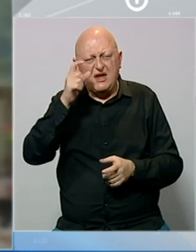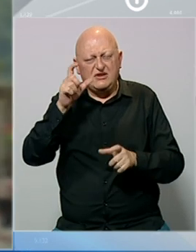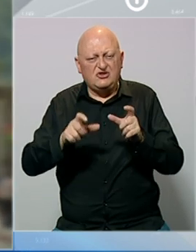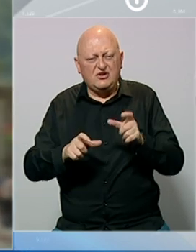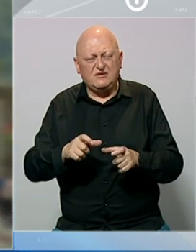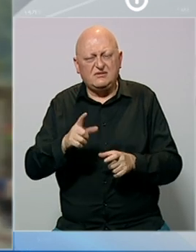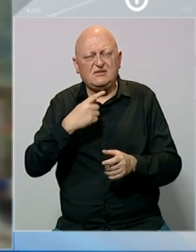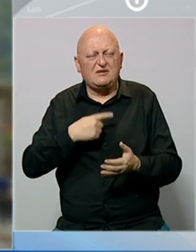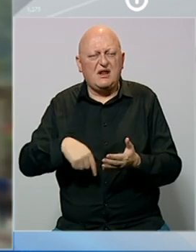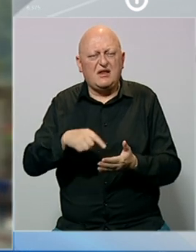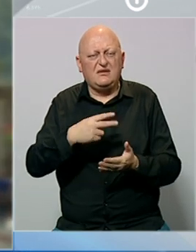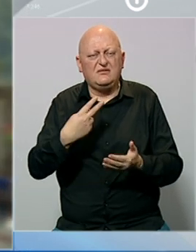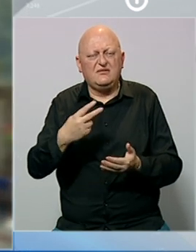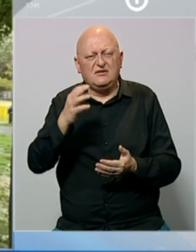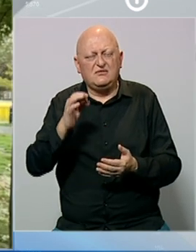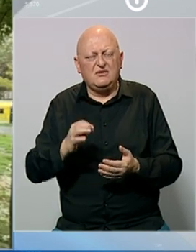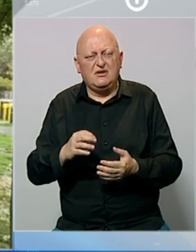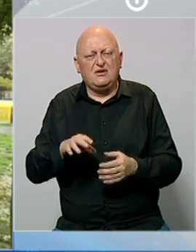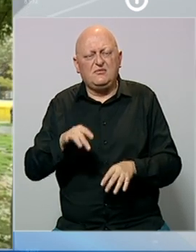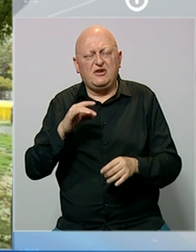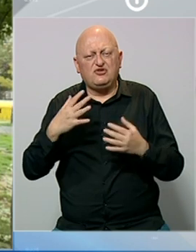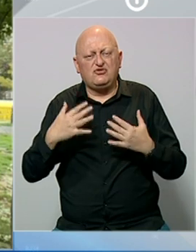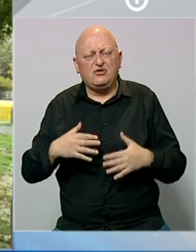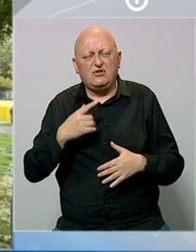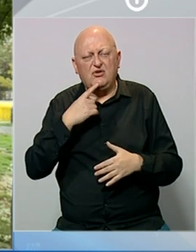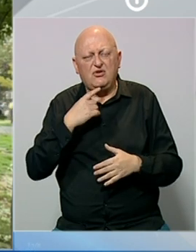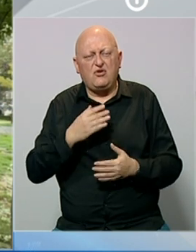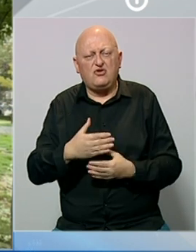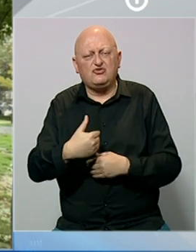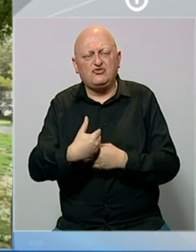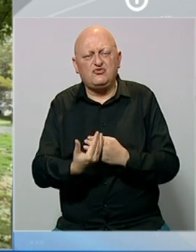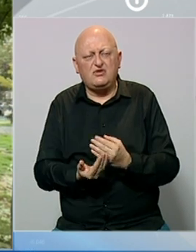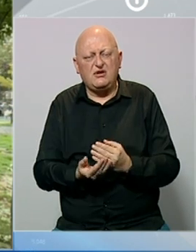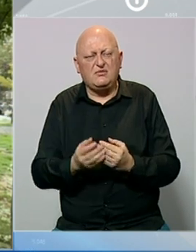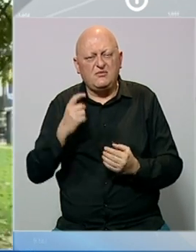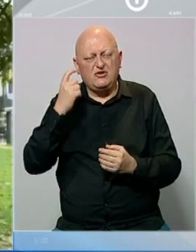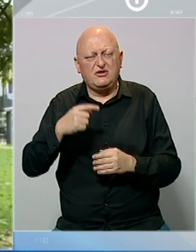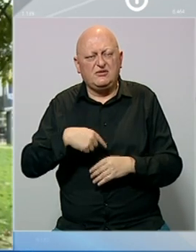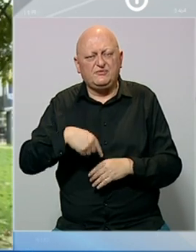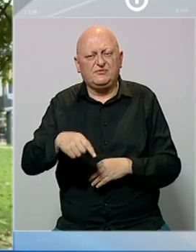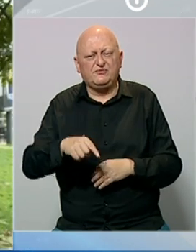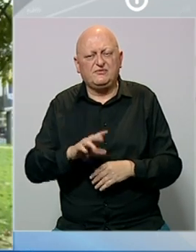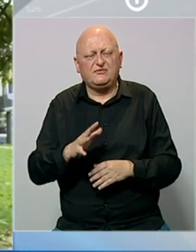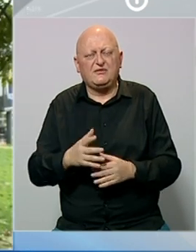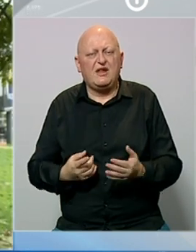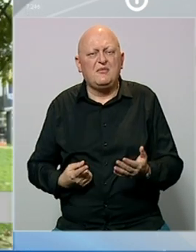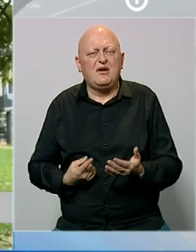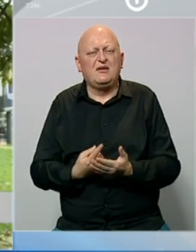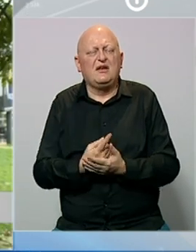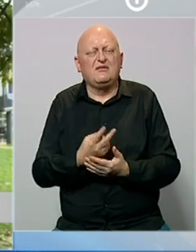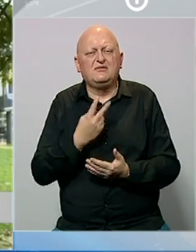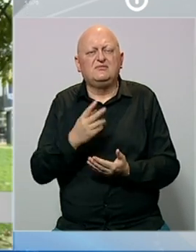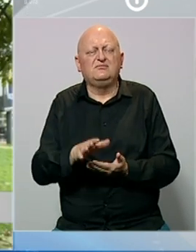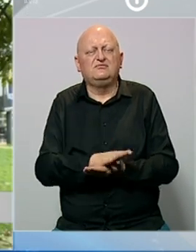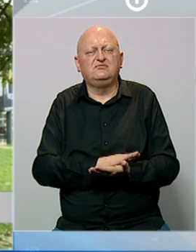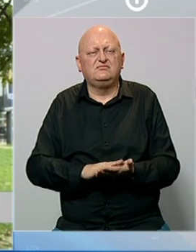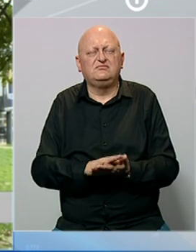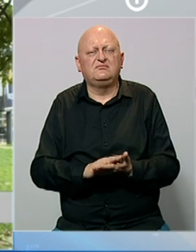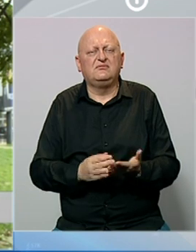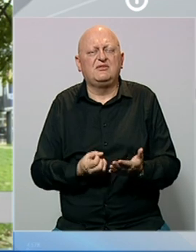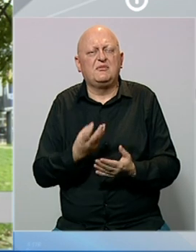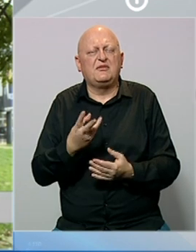za njih glasa 20% biračkog tijela kojeg su uhljebili po stranačkoj liniji. To nikakvih rezultata nemaju, ni privredni,